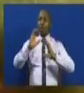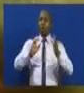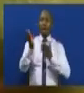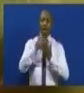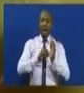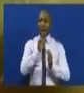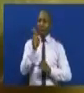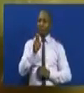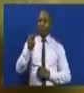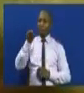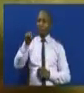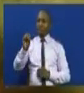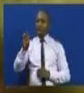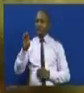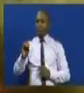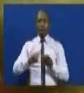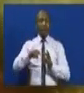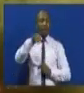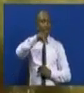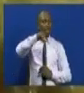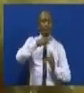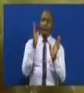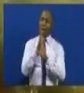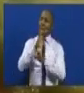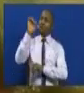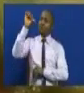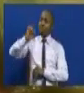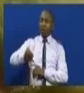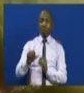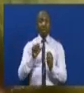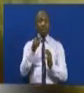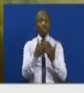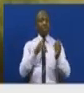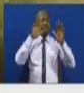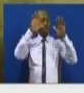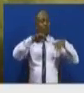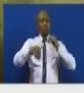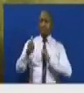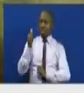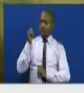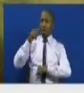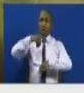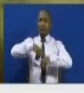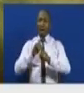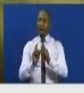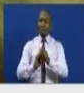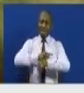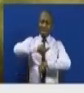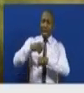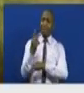na manispaa. Kwa kweli hali ni mbaya sana. Hii ni matokeo ya mvua iliyonyesha jana kwa muda haizidi masaa